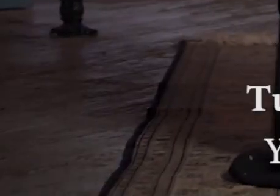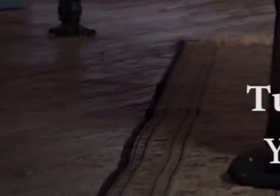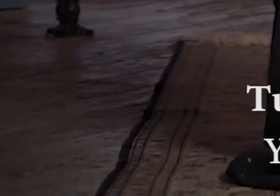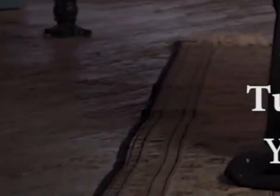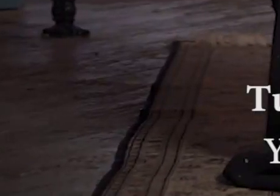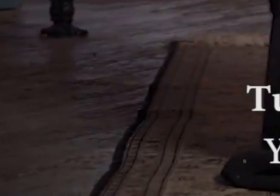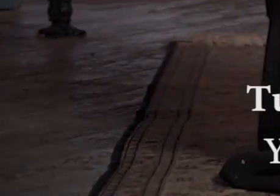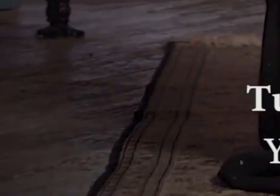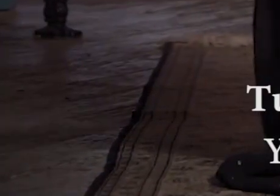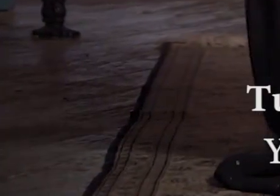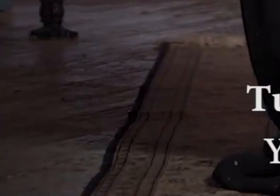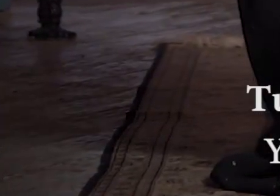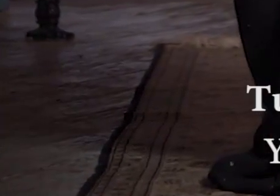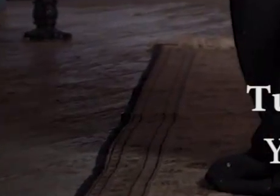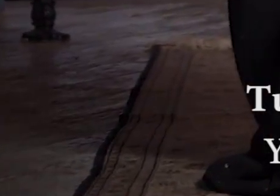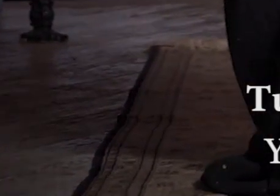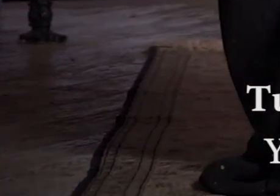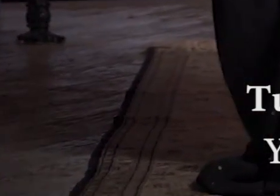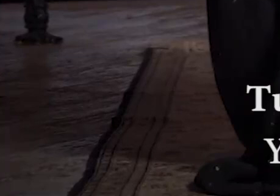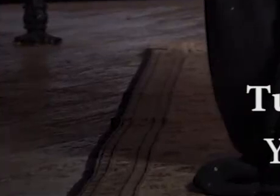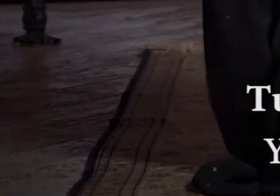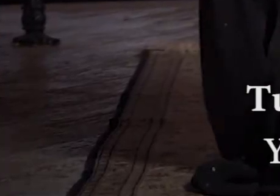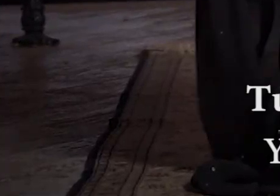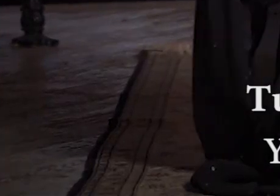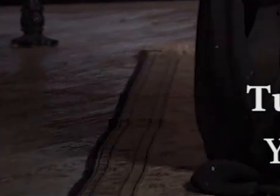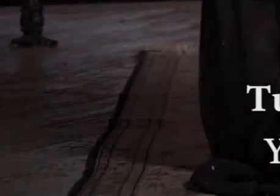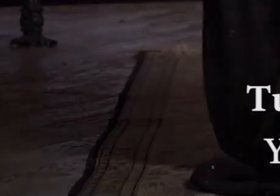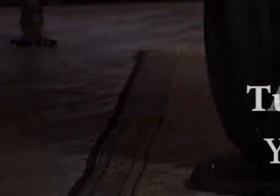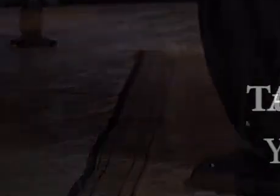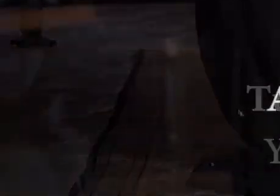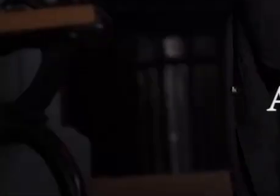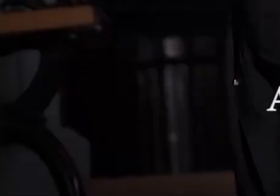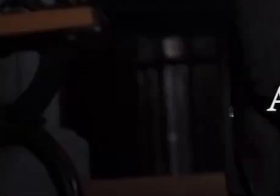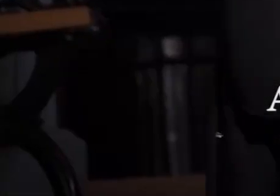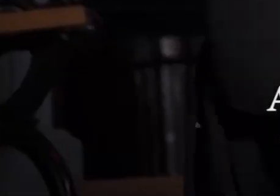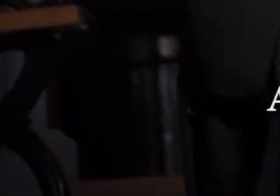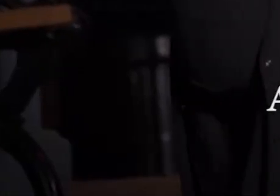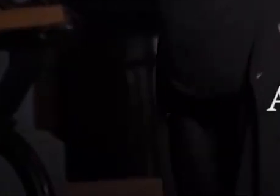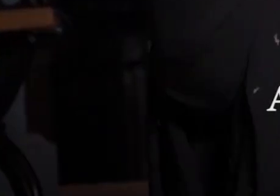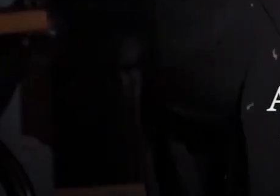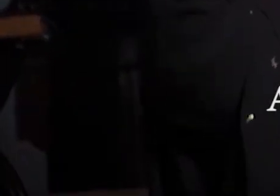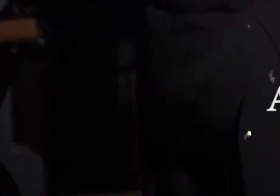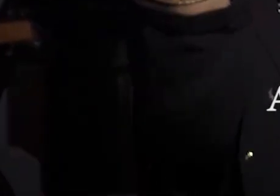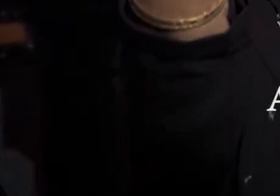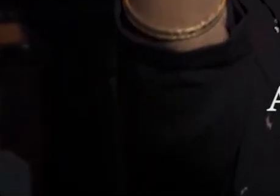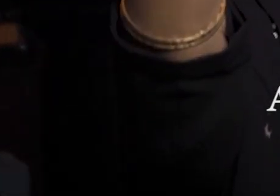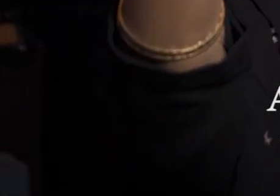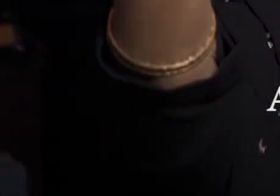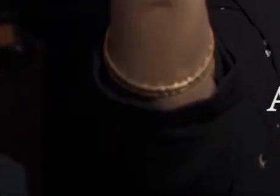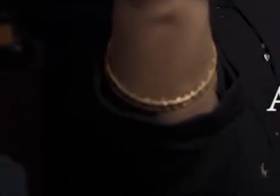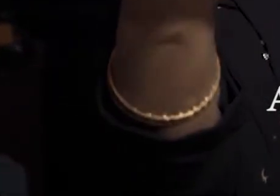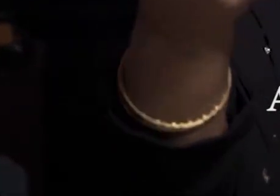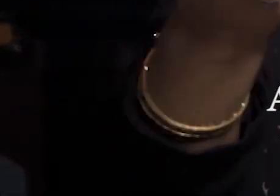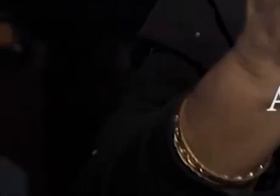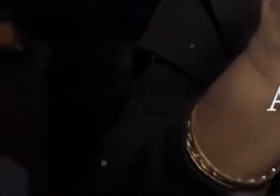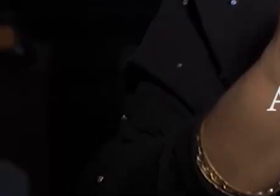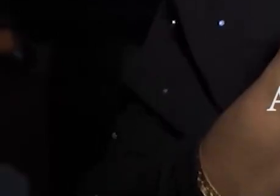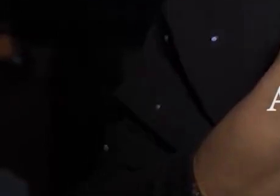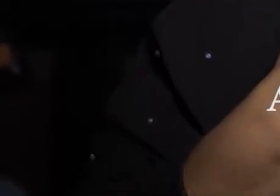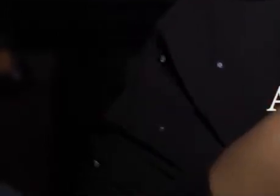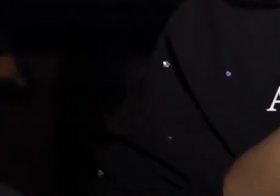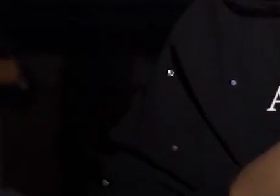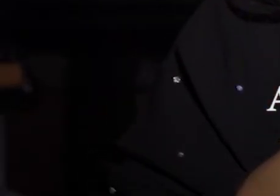तू ही शाहिदो मशहूद नूरे खुदा, आला आली तू अम्रे